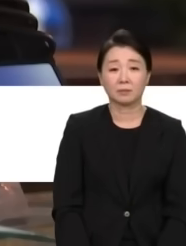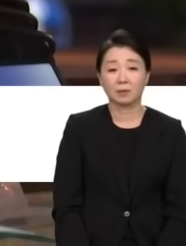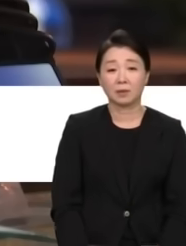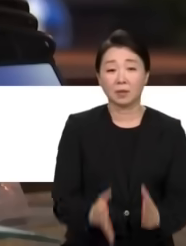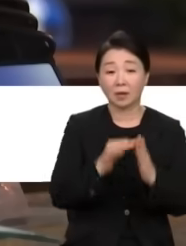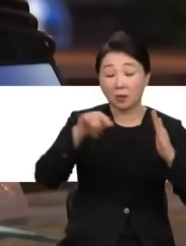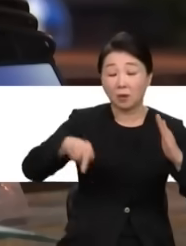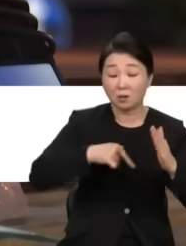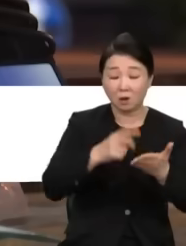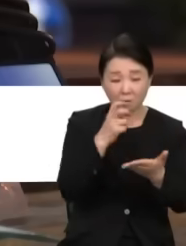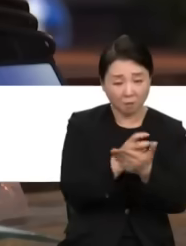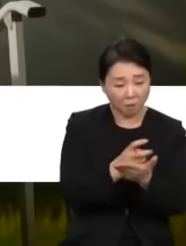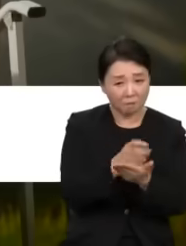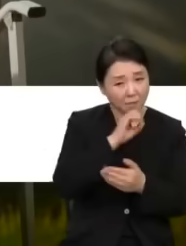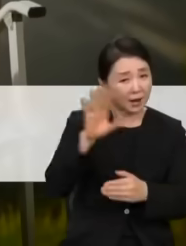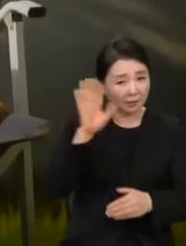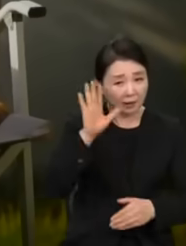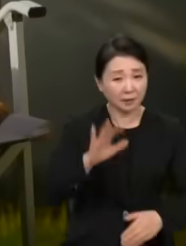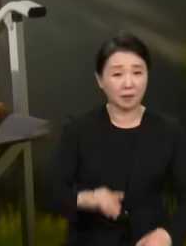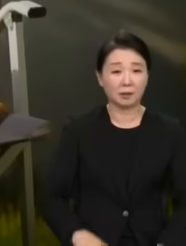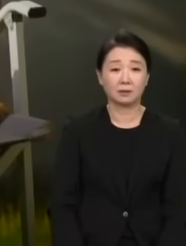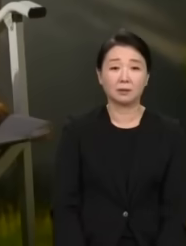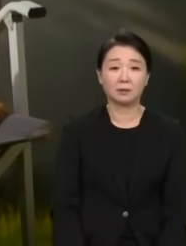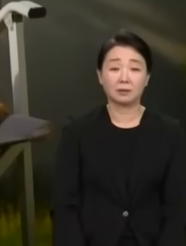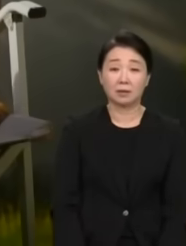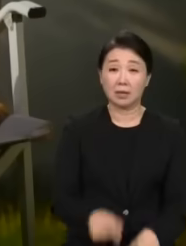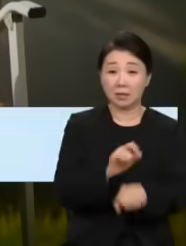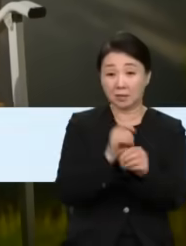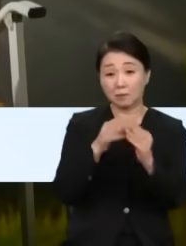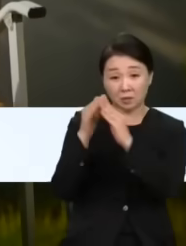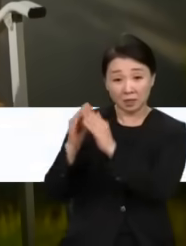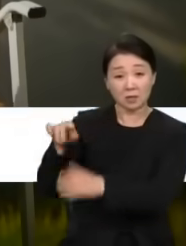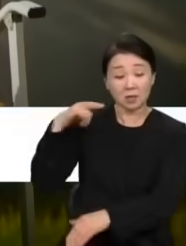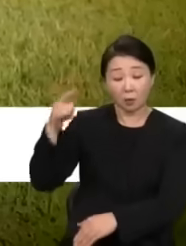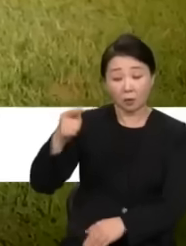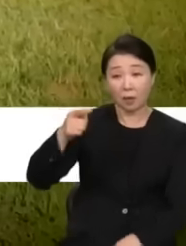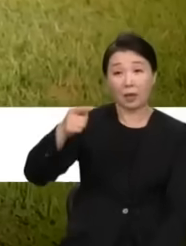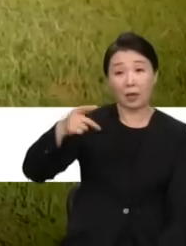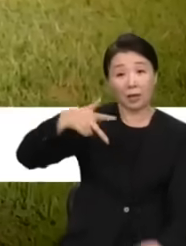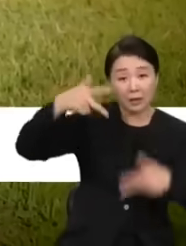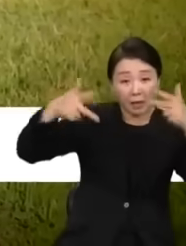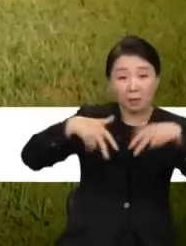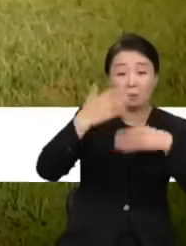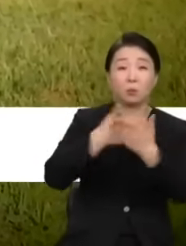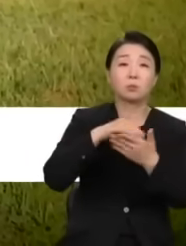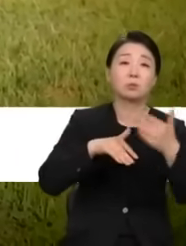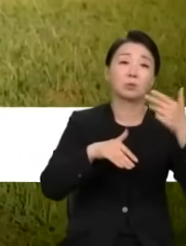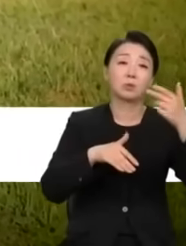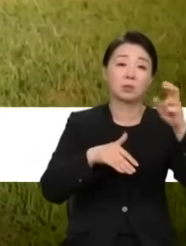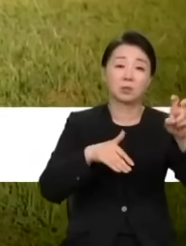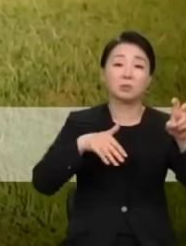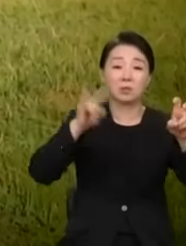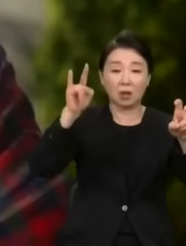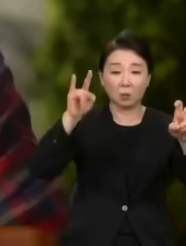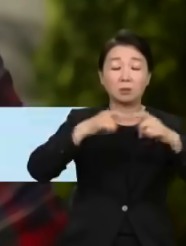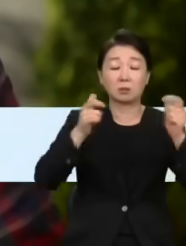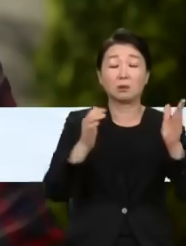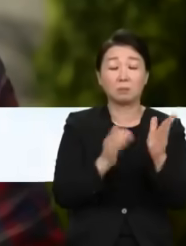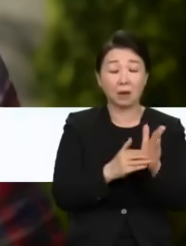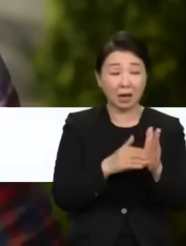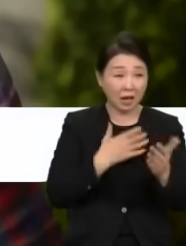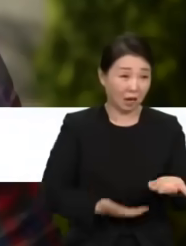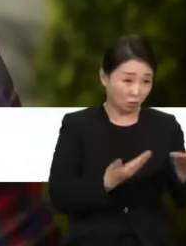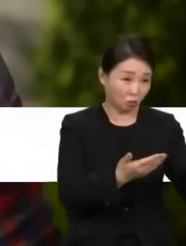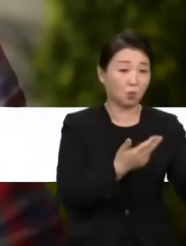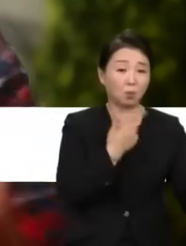사이에서도 법 얘기 꺼내는 거 아닌데. 사무실을 옮긴 뒤에는 카메라가 20대로 늘었습니다. 고지나 동의 절차는 따로